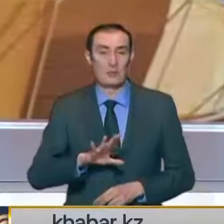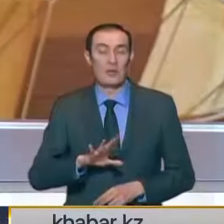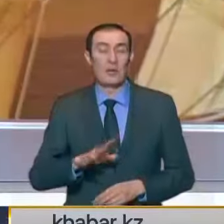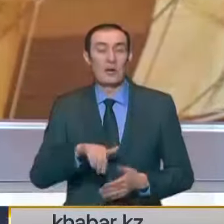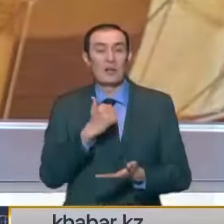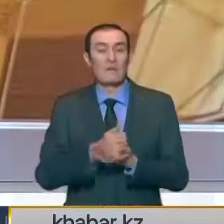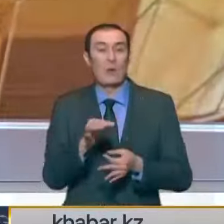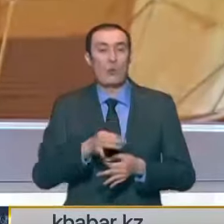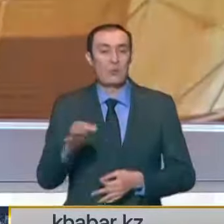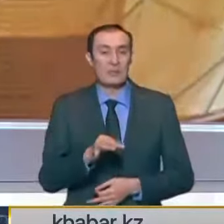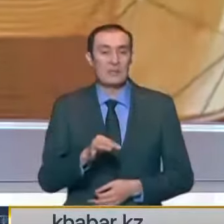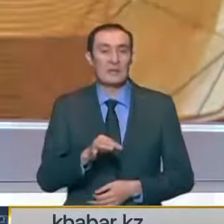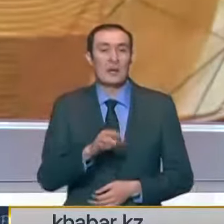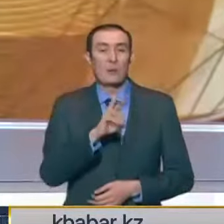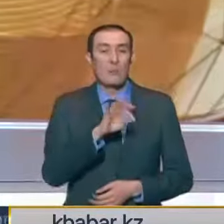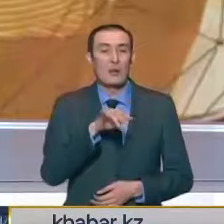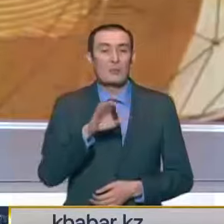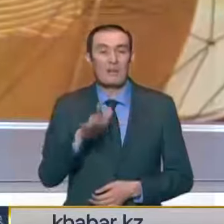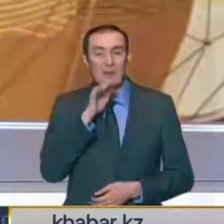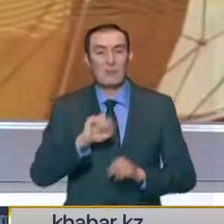глава региона ермагамбетов